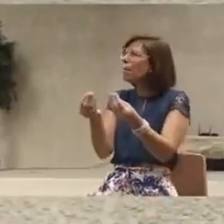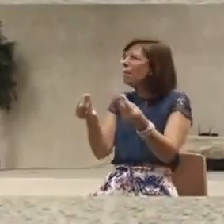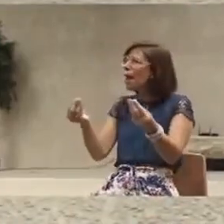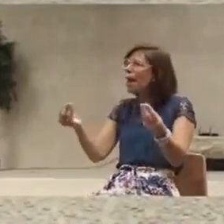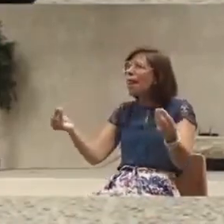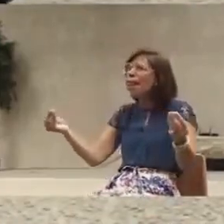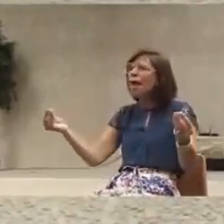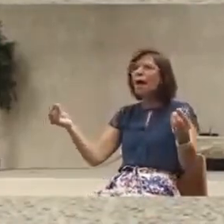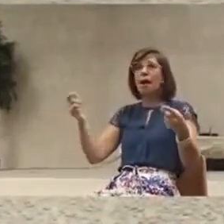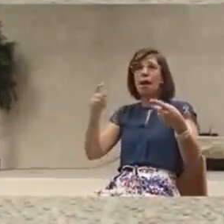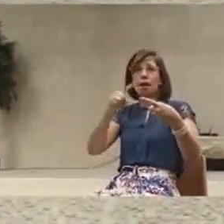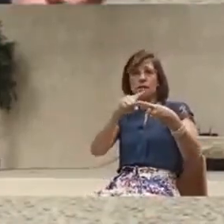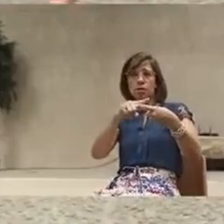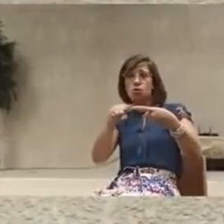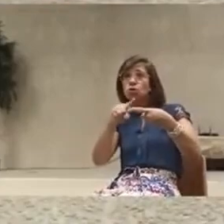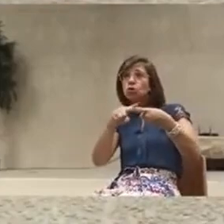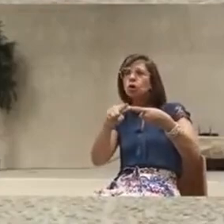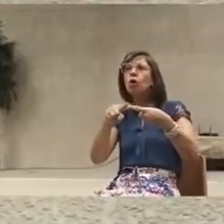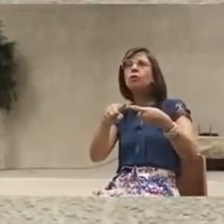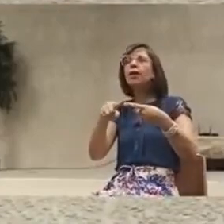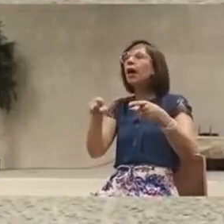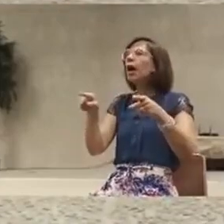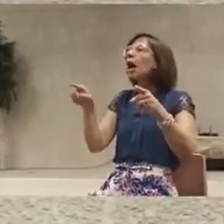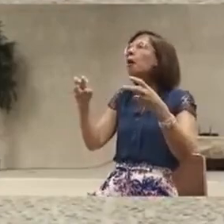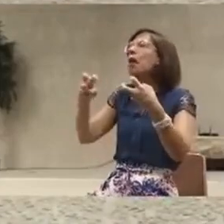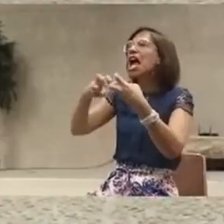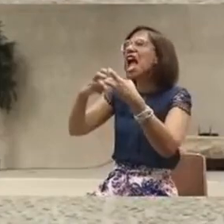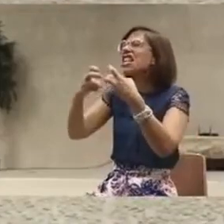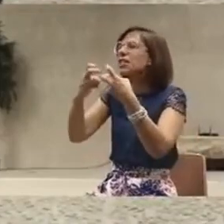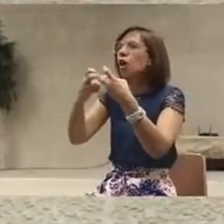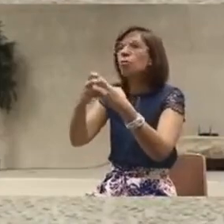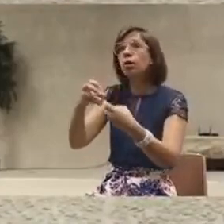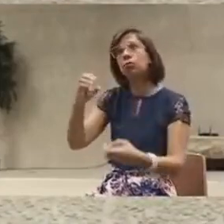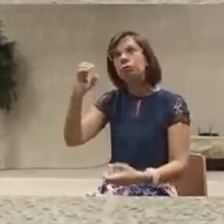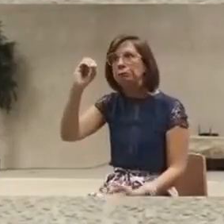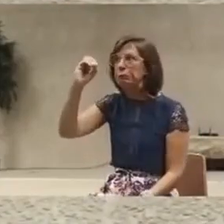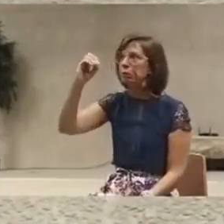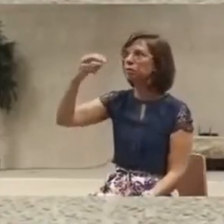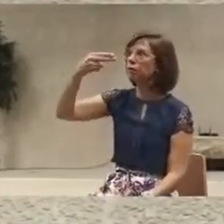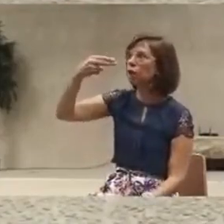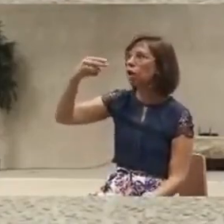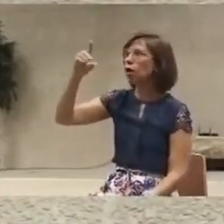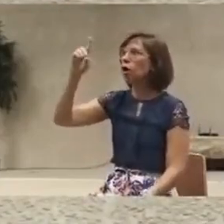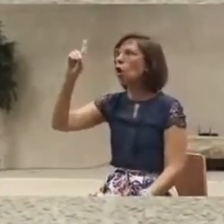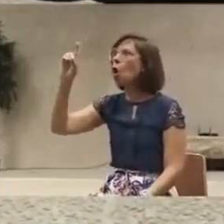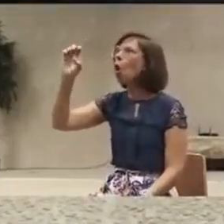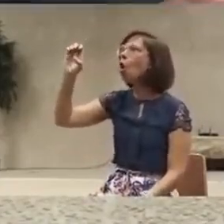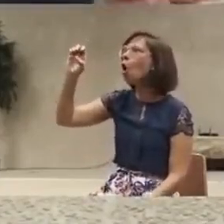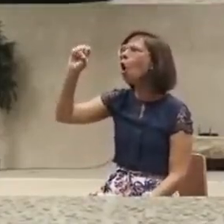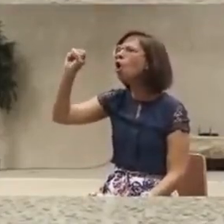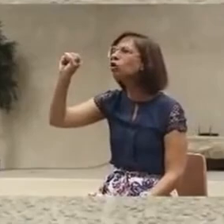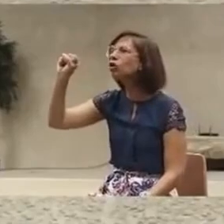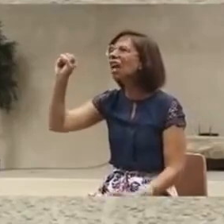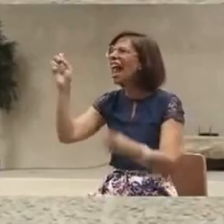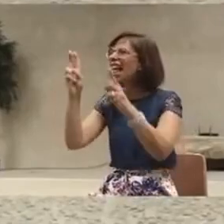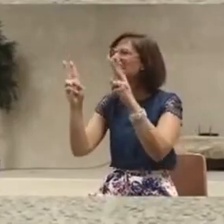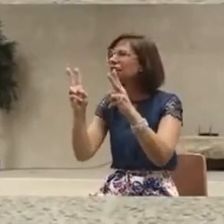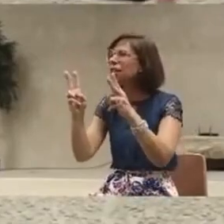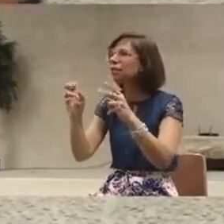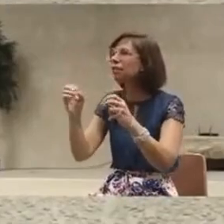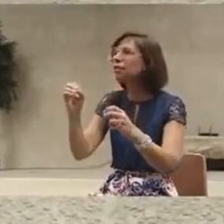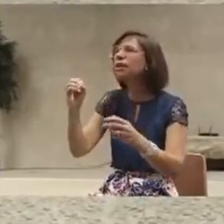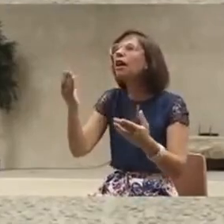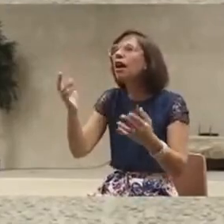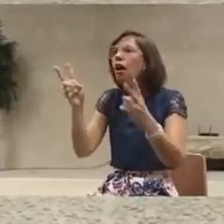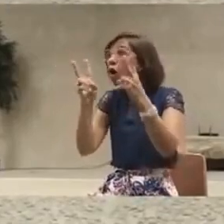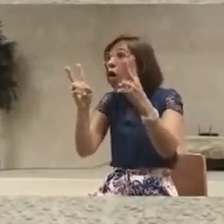Est-ce que vous sentez les ondes qui nous entourent? Il y a tellement de choses, même dans le monde matériel et physique, qui